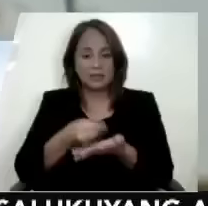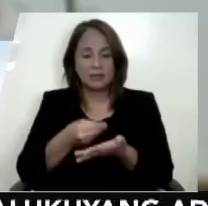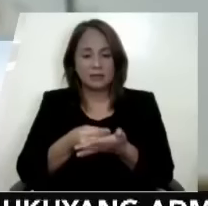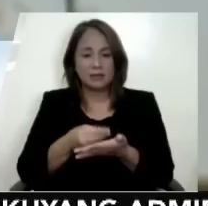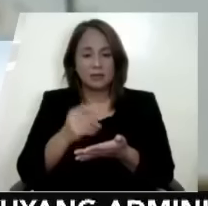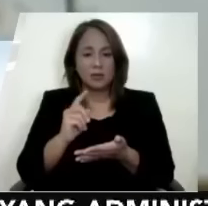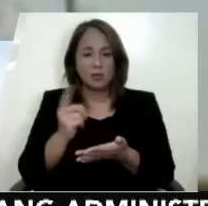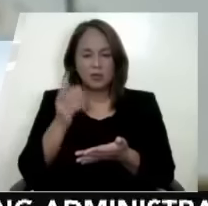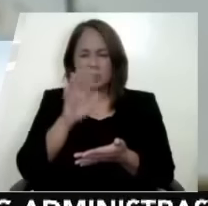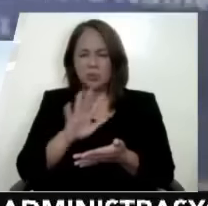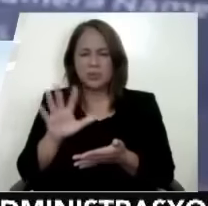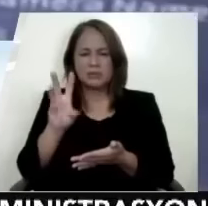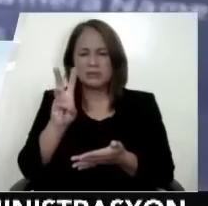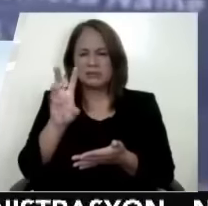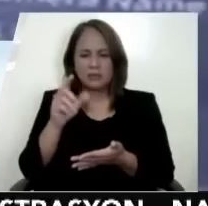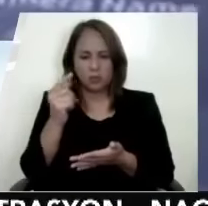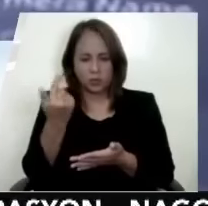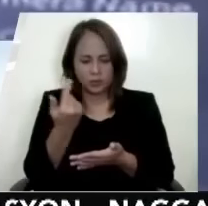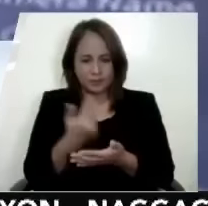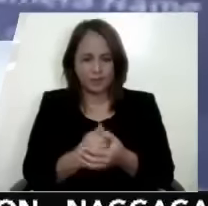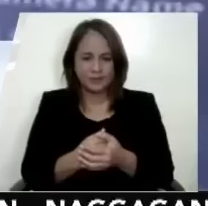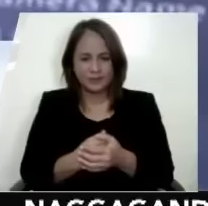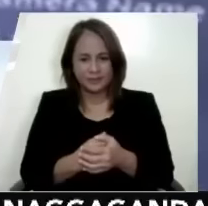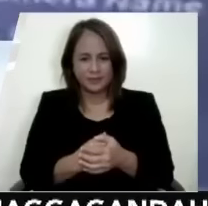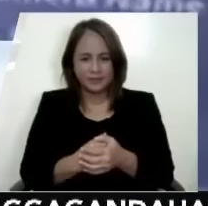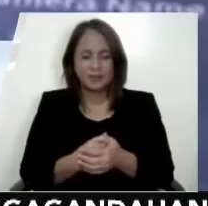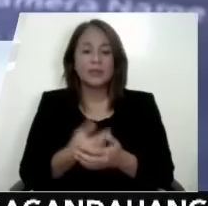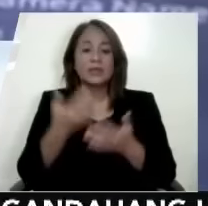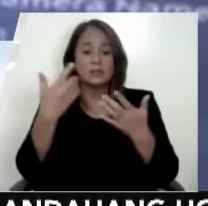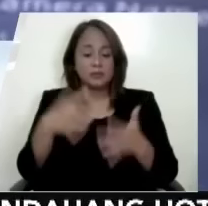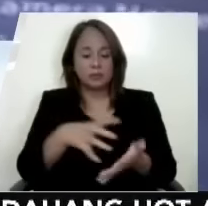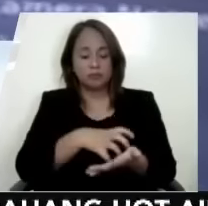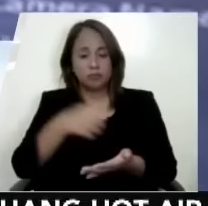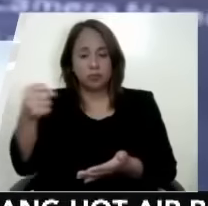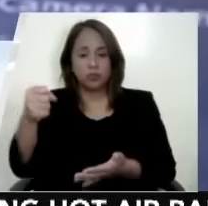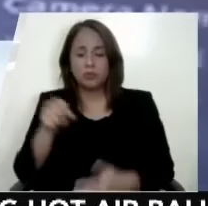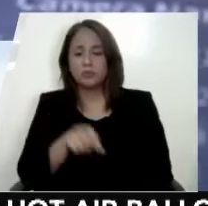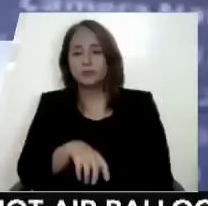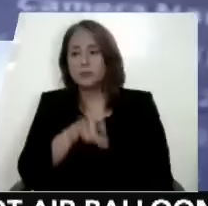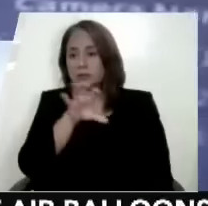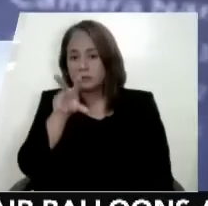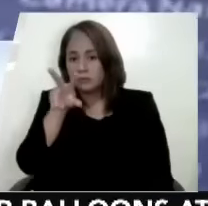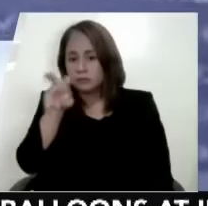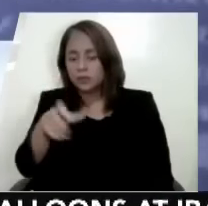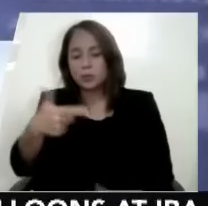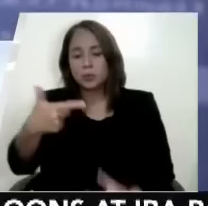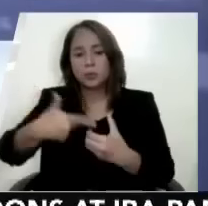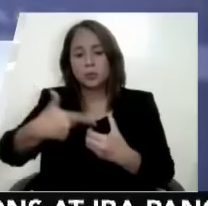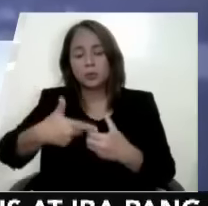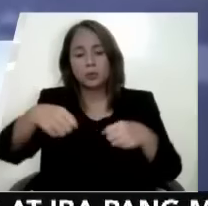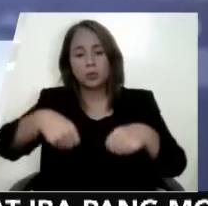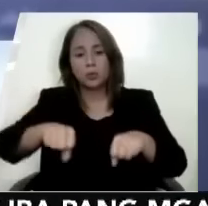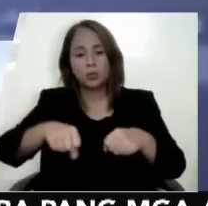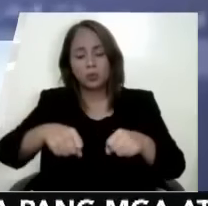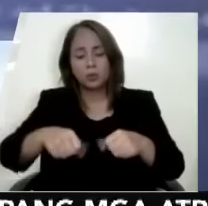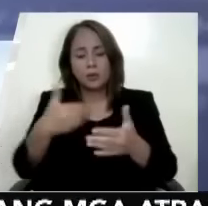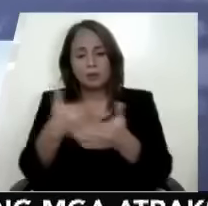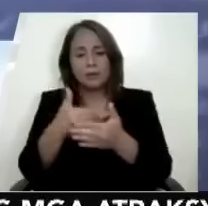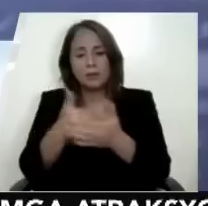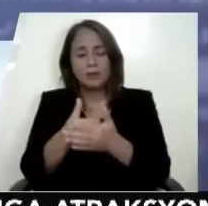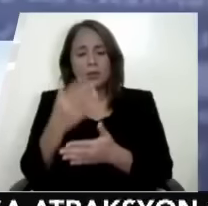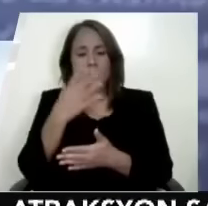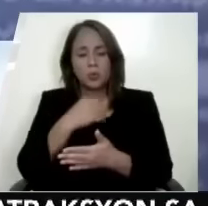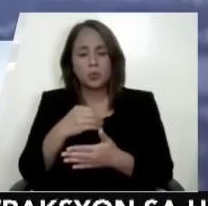L Php600 lamang po pagkatapos ay namataan ng dalawang suspect na nagpapagasolina ng motorsiklo sa kalapit na bayan ng Taytay sa